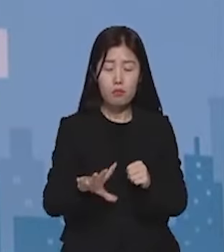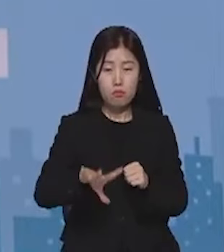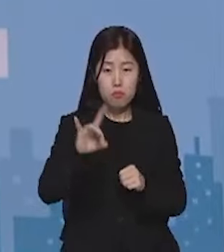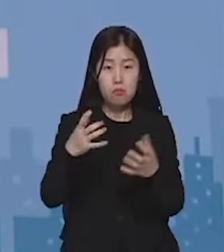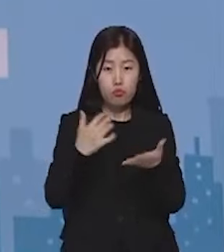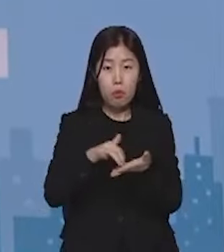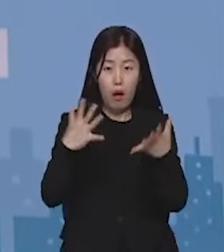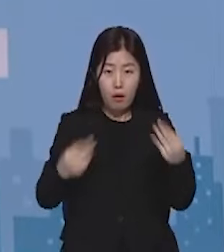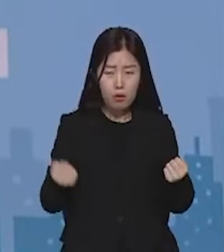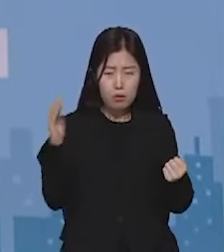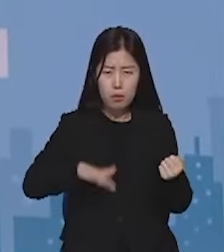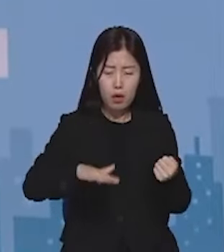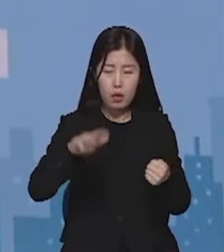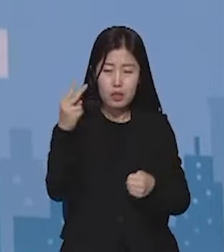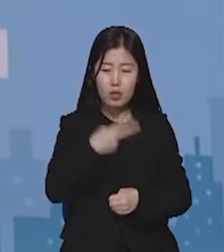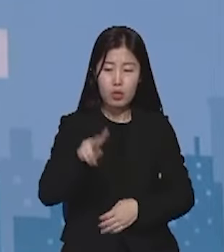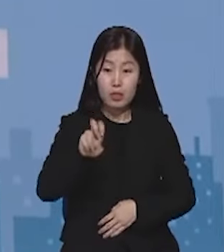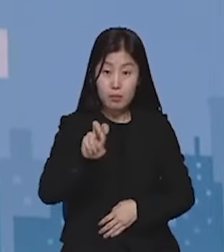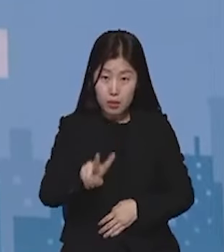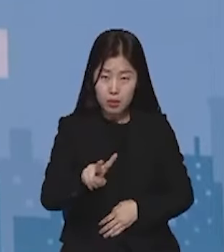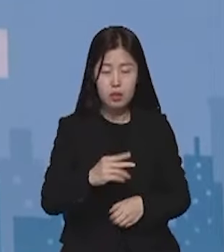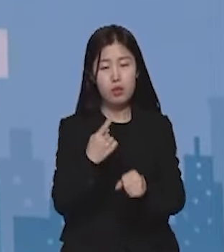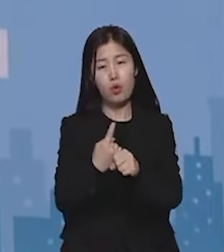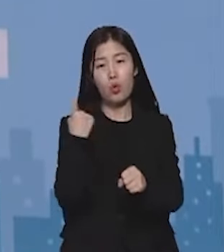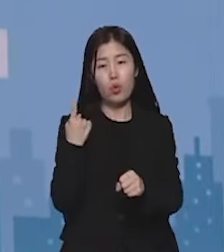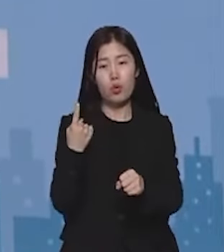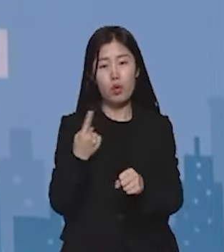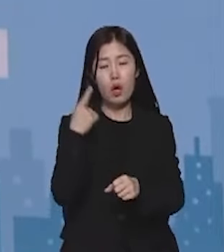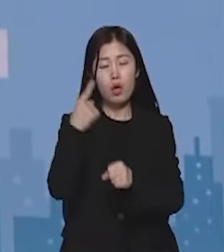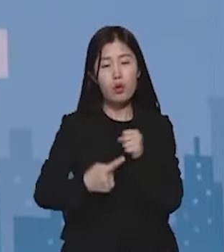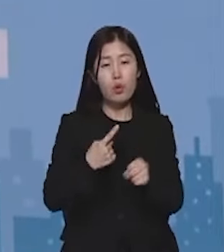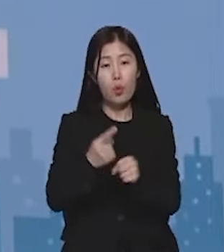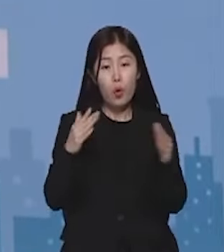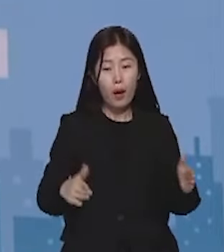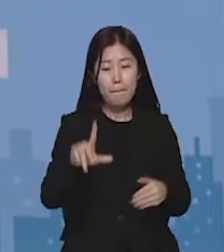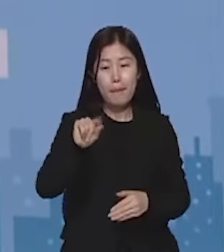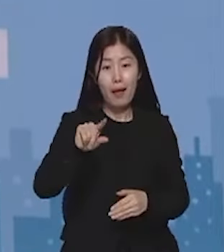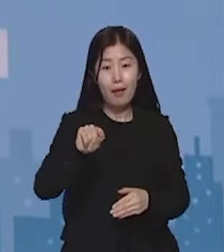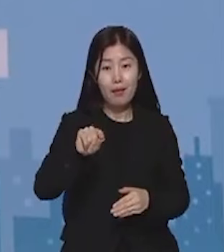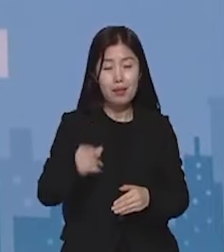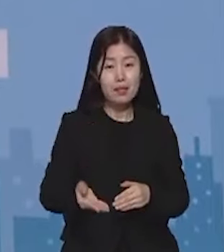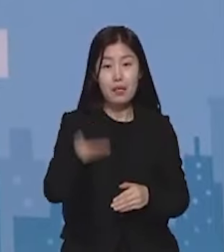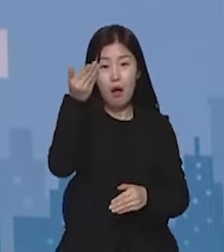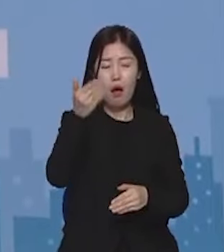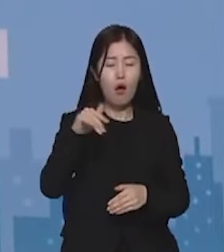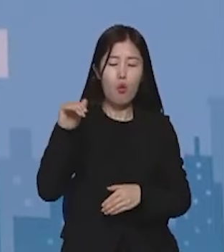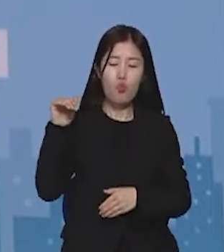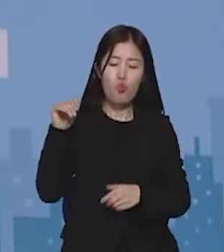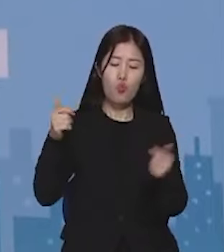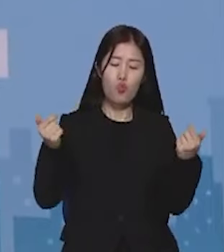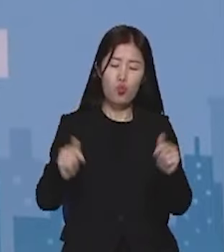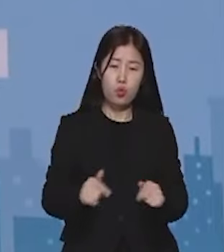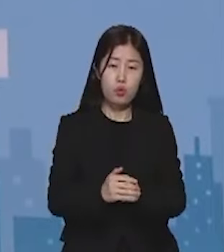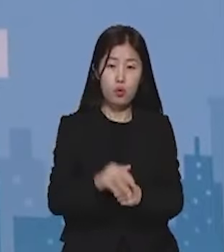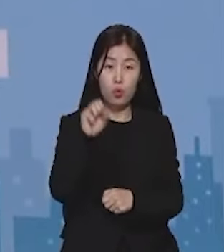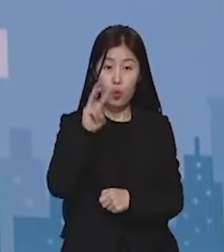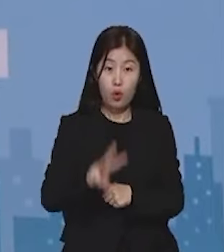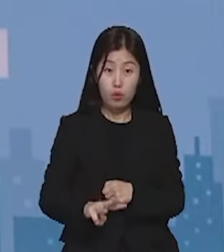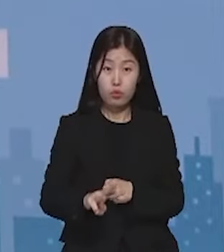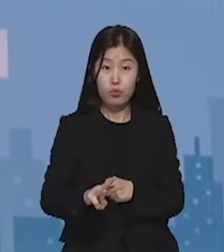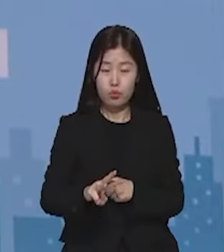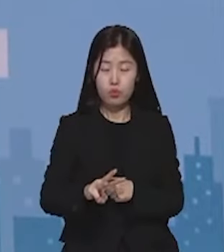감소했고 2022년과 지난해에는 한해 만 명 이상 줄었습니다 광주 전체 인구 감소